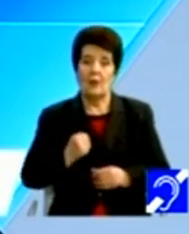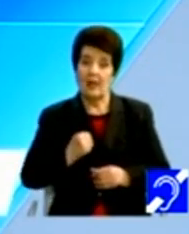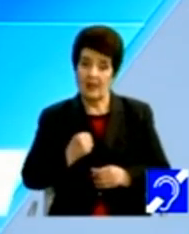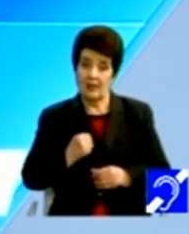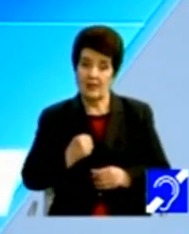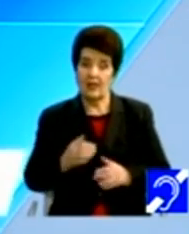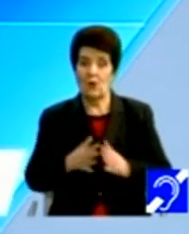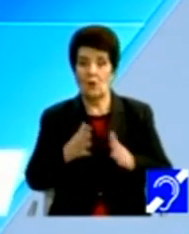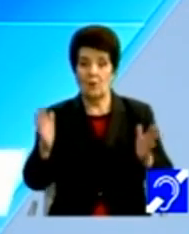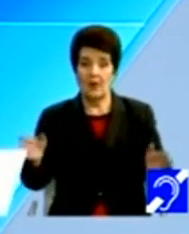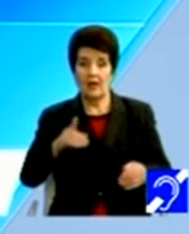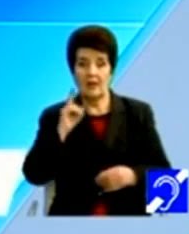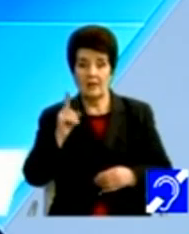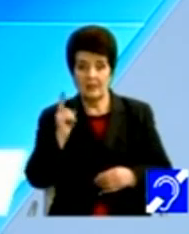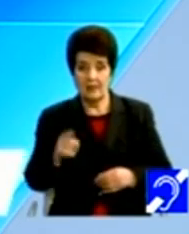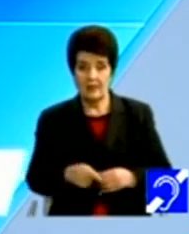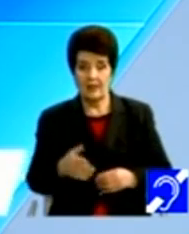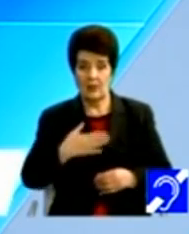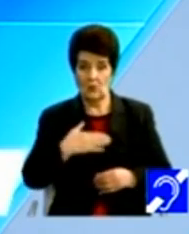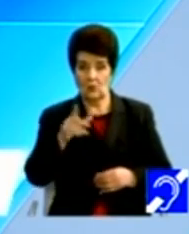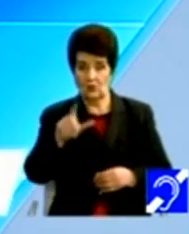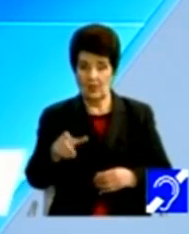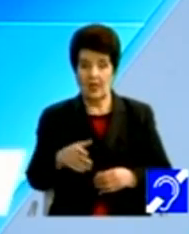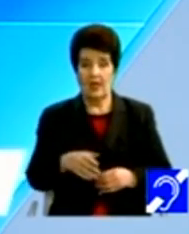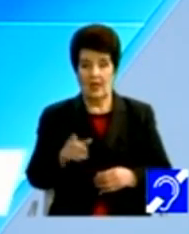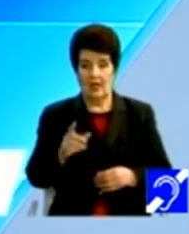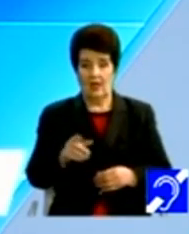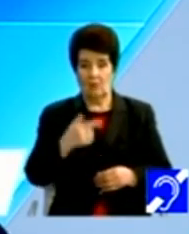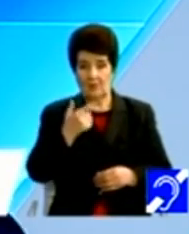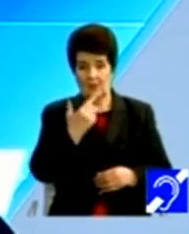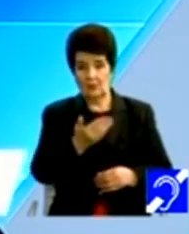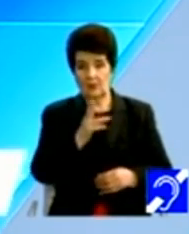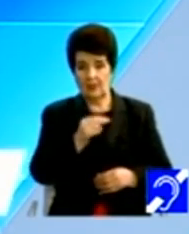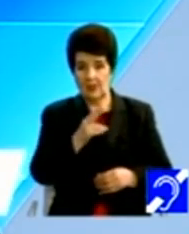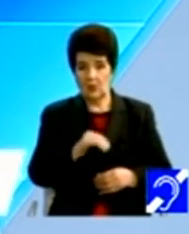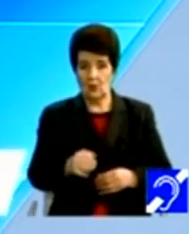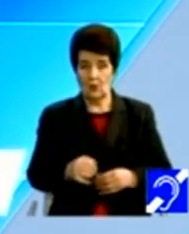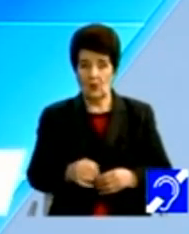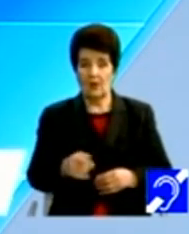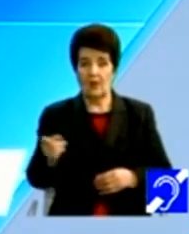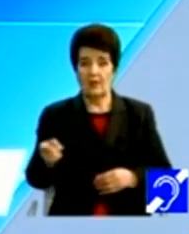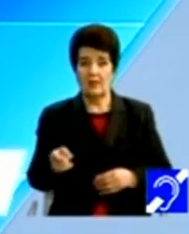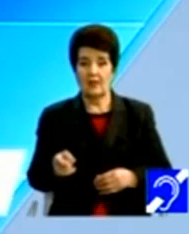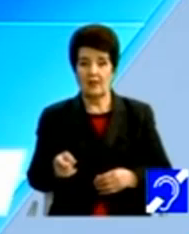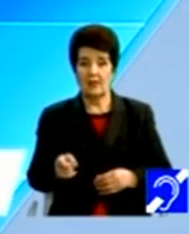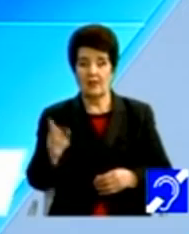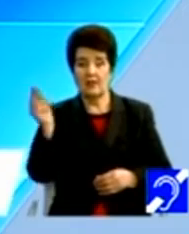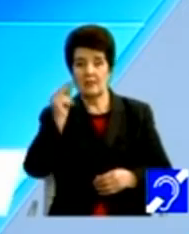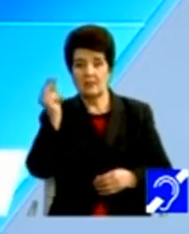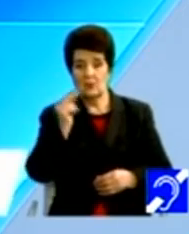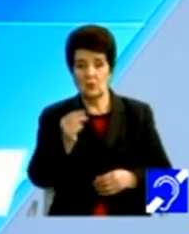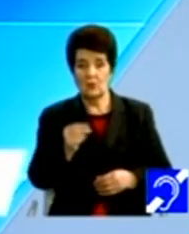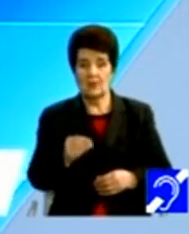rău, mare parte din tinerii noștri, care, așa cum spunea și domnul Țicu, că unii concep doar pe cei din instituțiile de